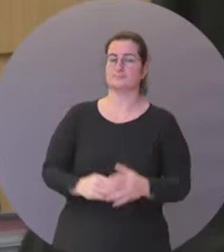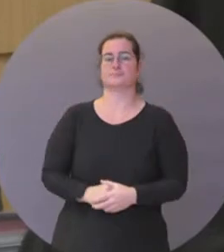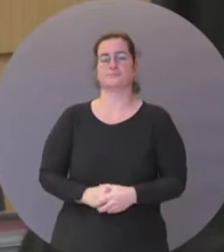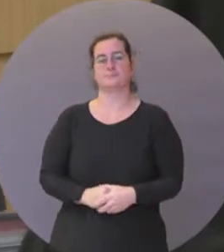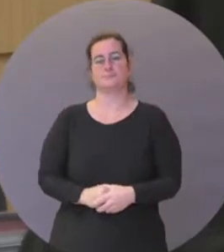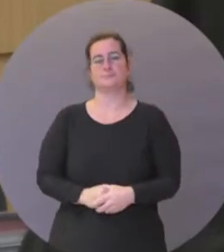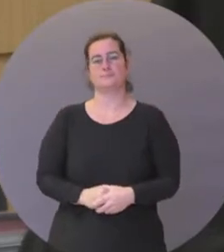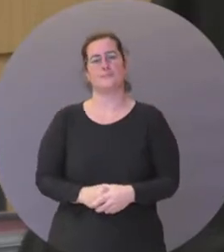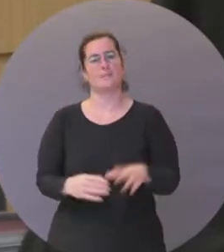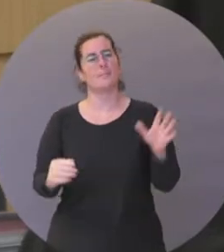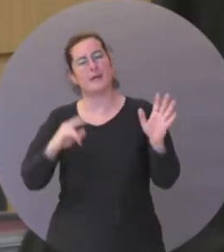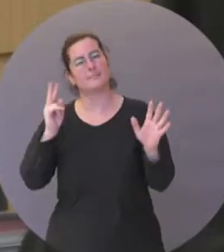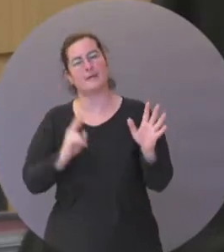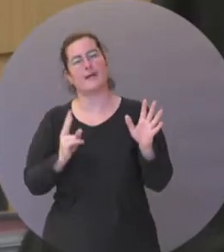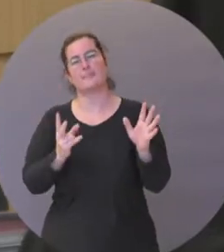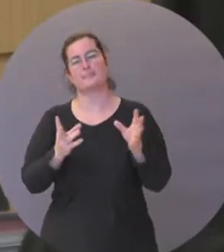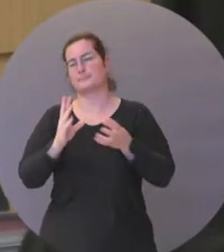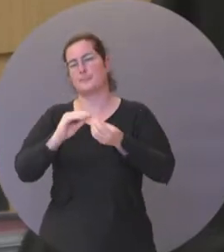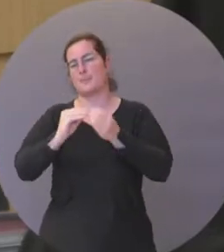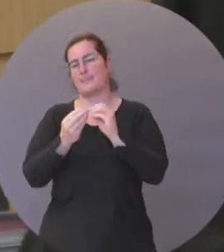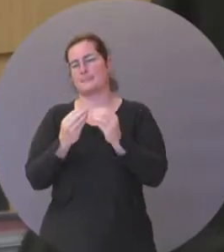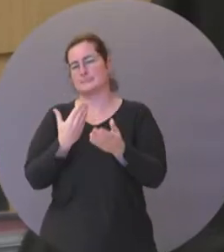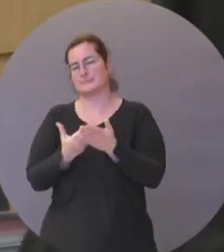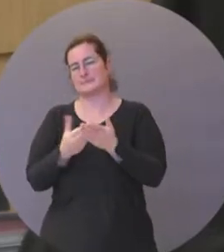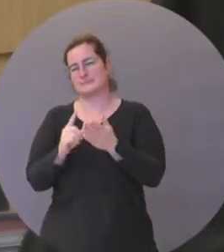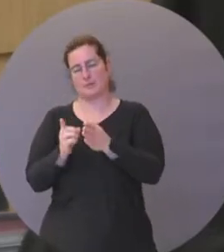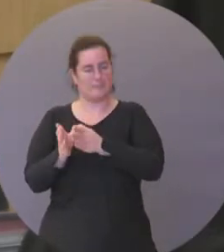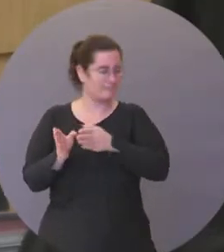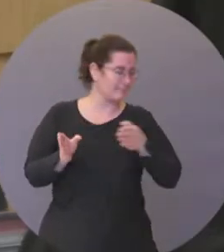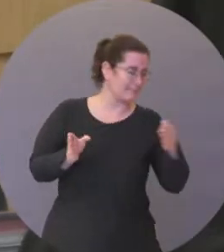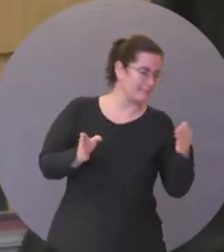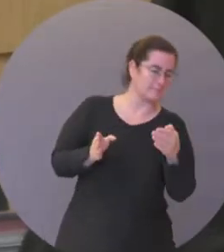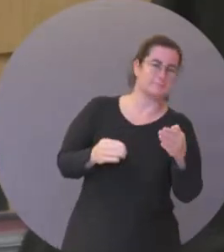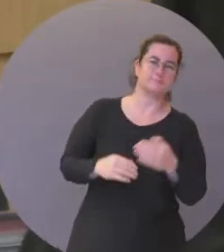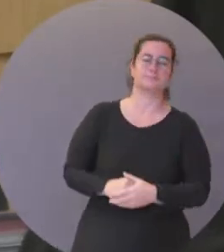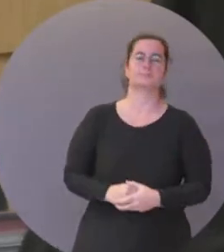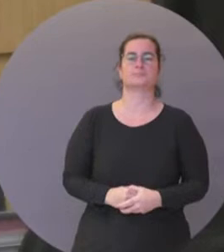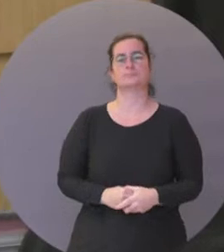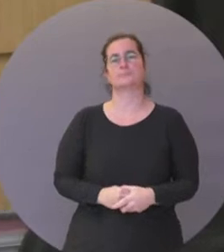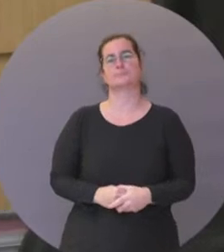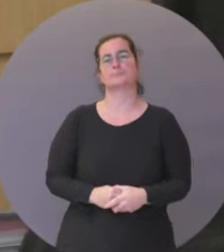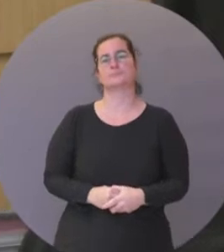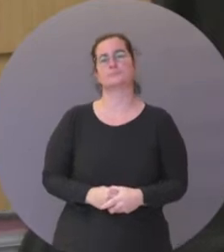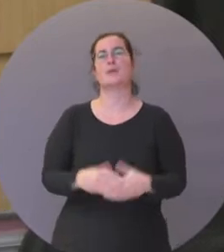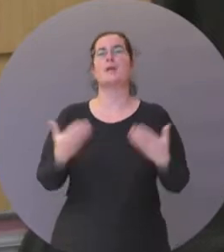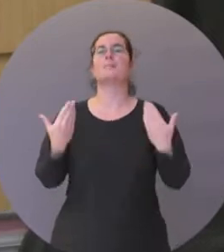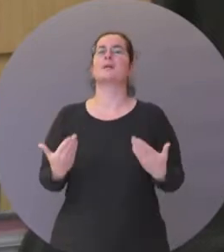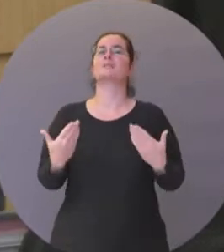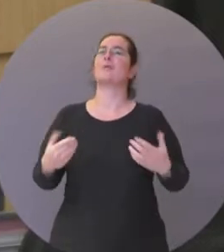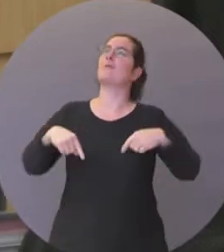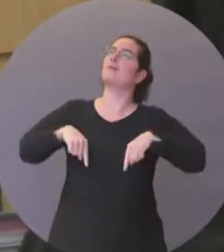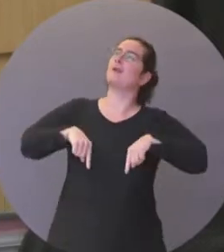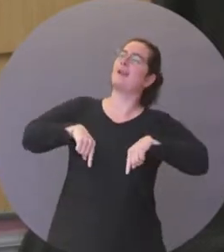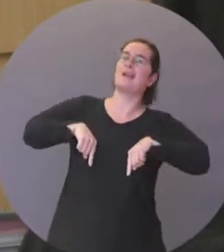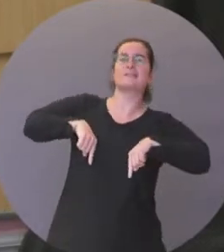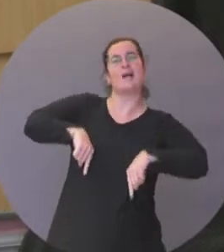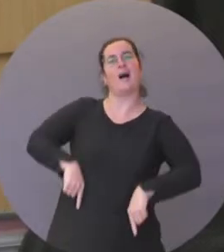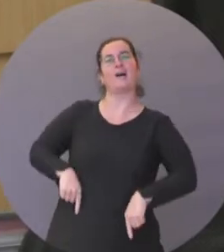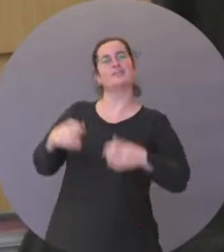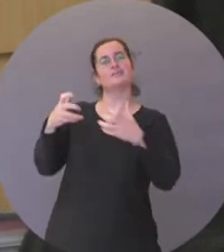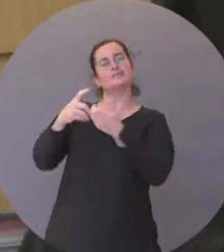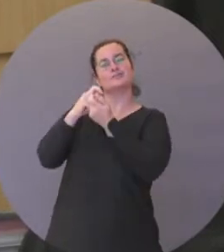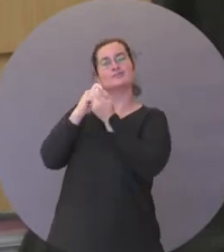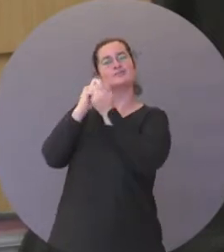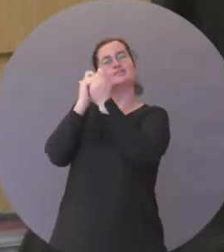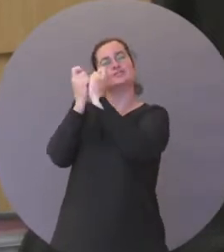mais le noeud du problème est sûrement ailleurs à présent l'État veut changer de Paris en instillant